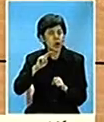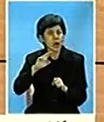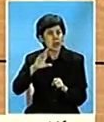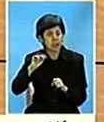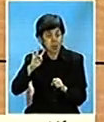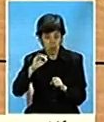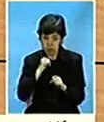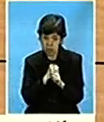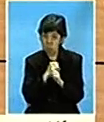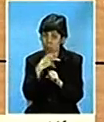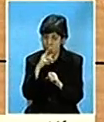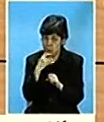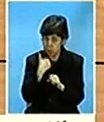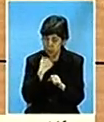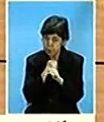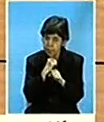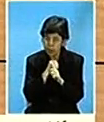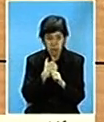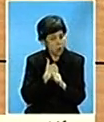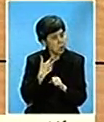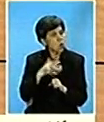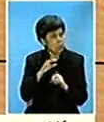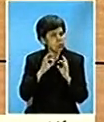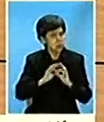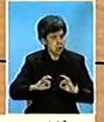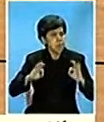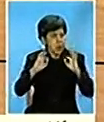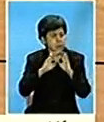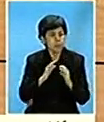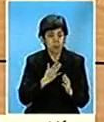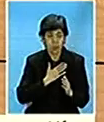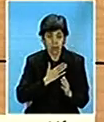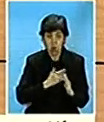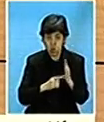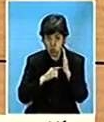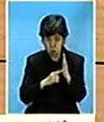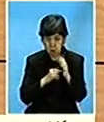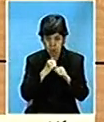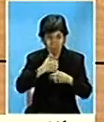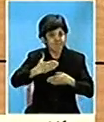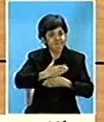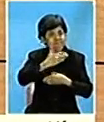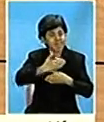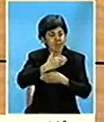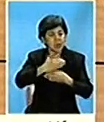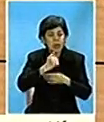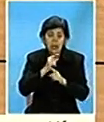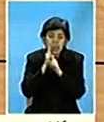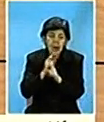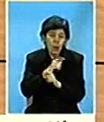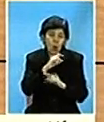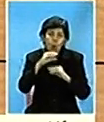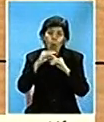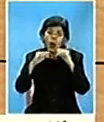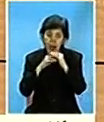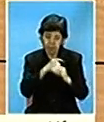ามันเป็นประโยชน์อย่างมหาศาลอันนี้ตัวอย่างของการสร้างเขื่อนตามแนวพระราชดำริ